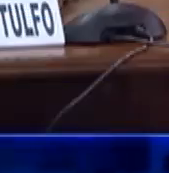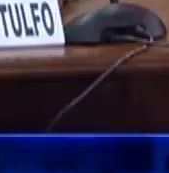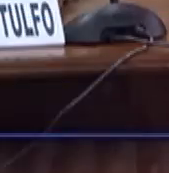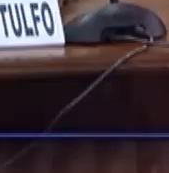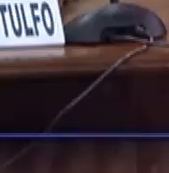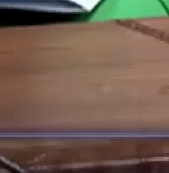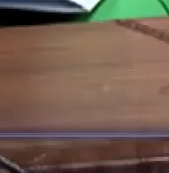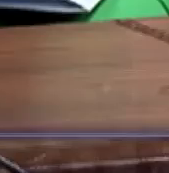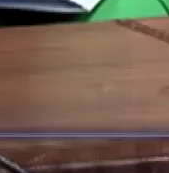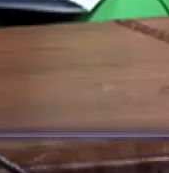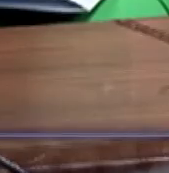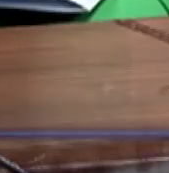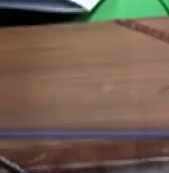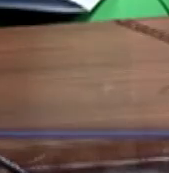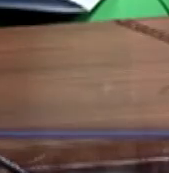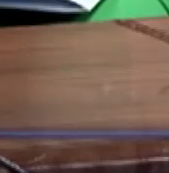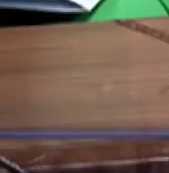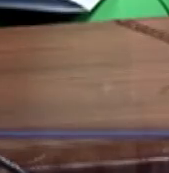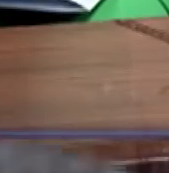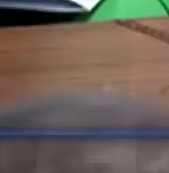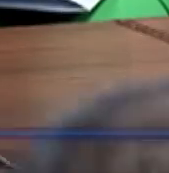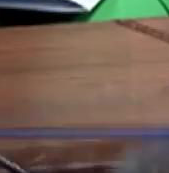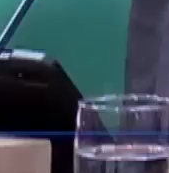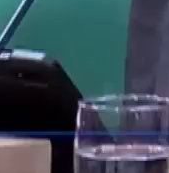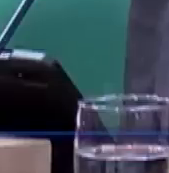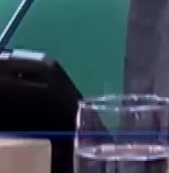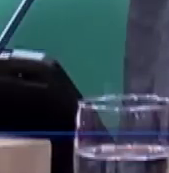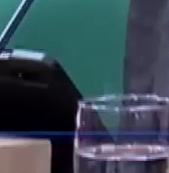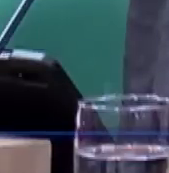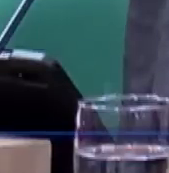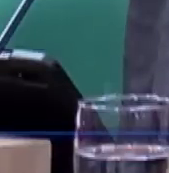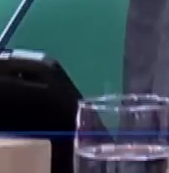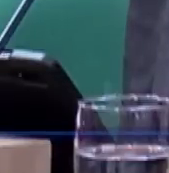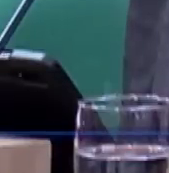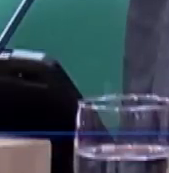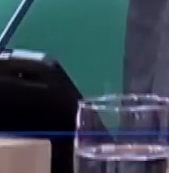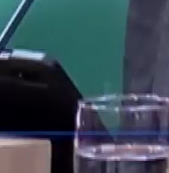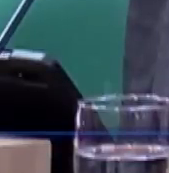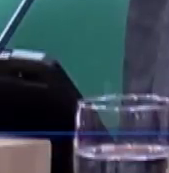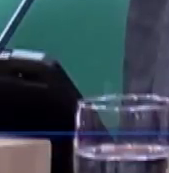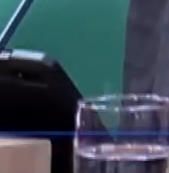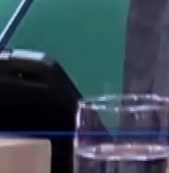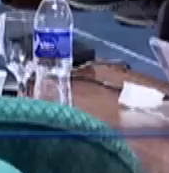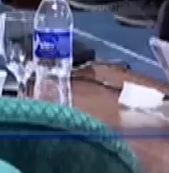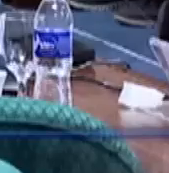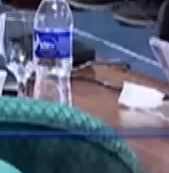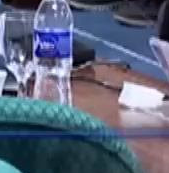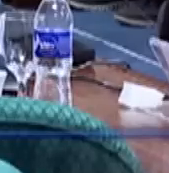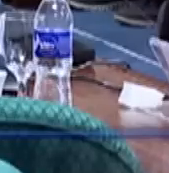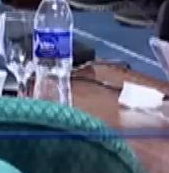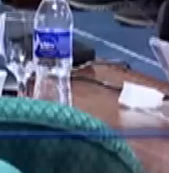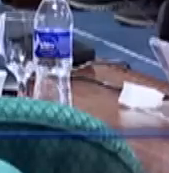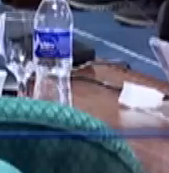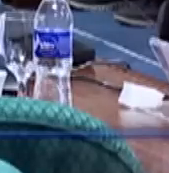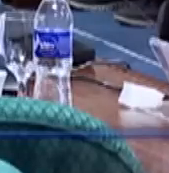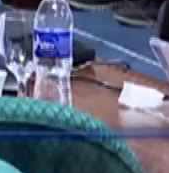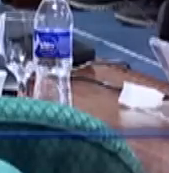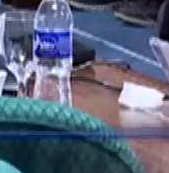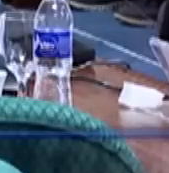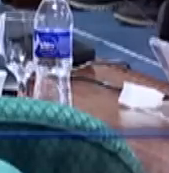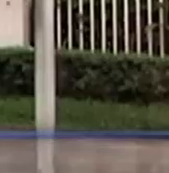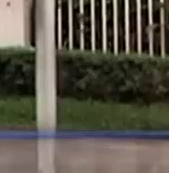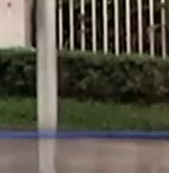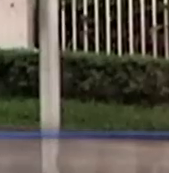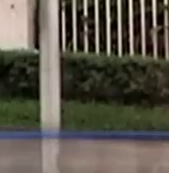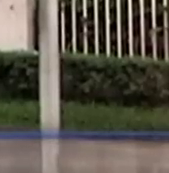Mga equipment ng gobyerno na binibili sa ibang bansa, hindi pala dumadaan sa pagsusuri ng DICT. Bantang tinanaman ng virus sa